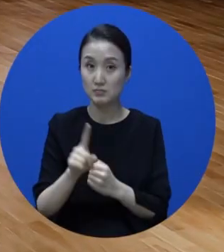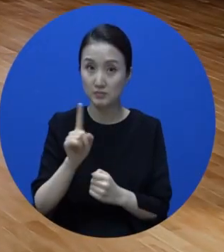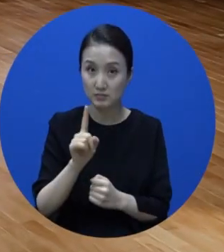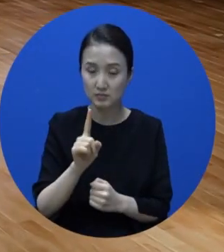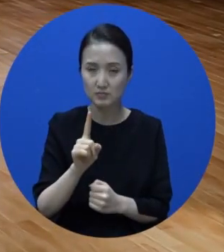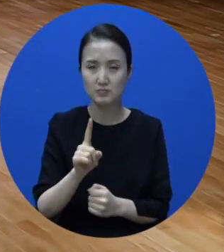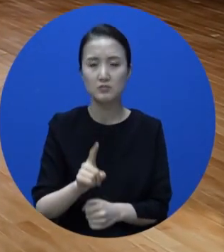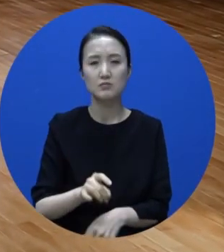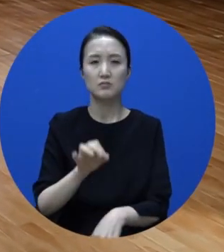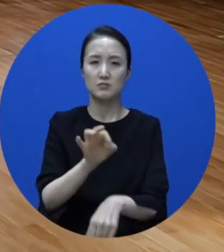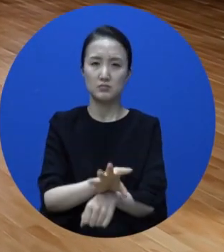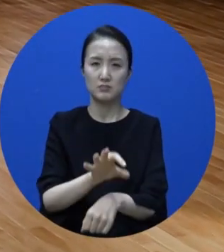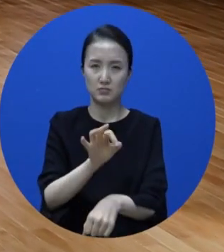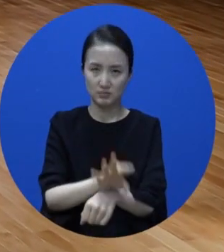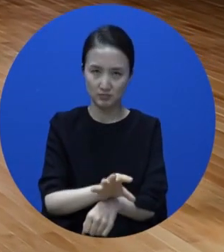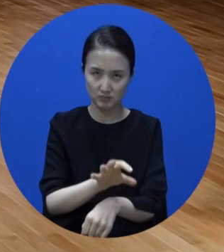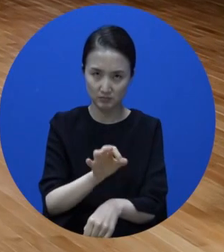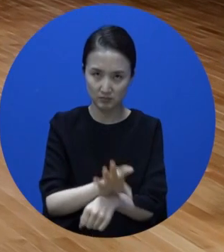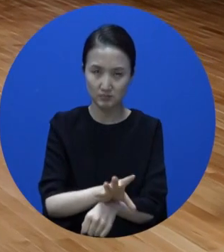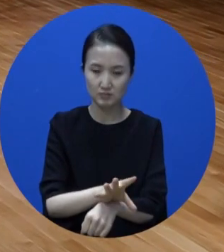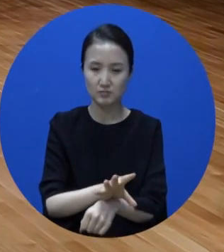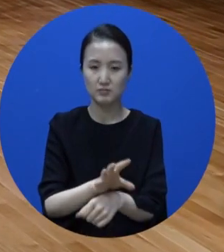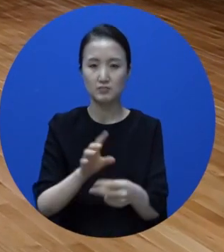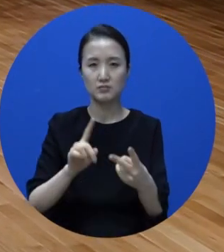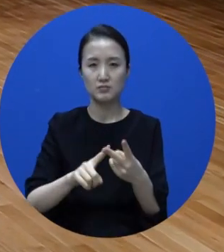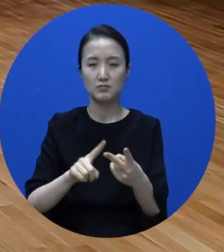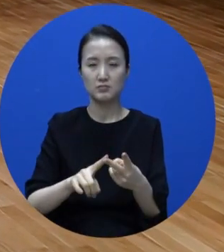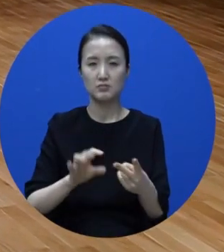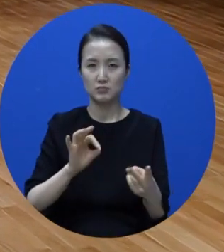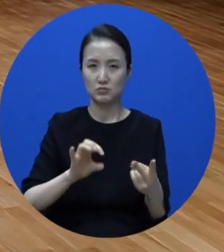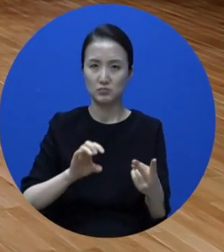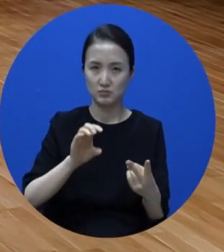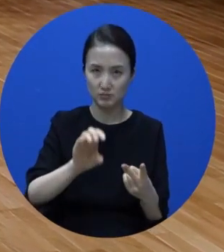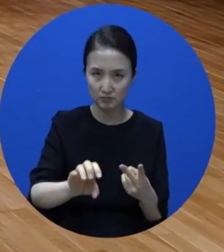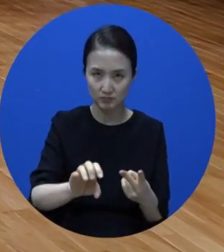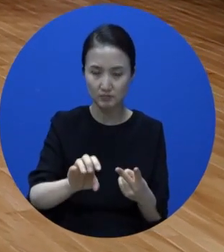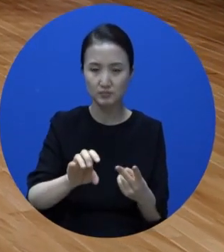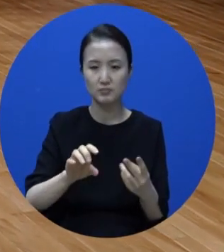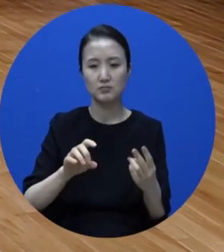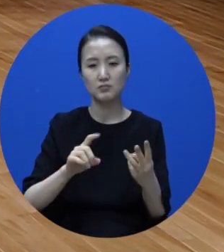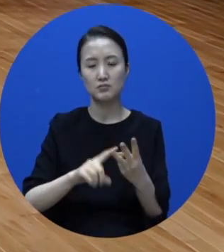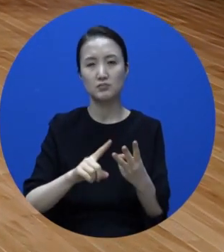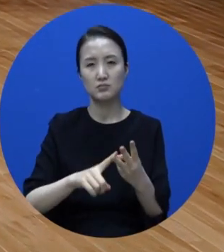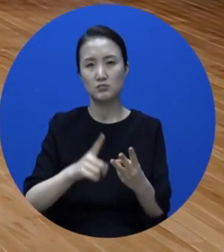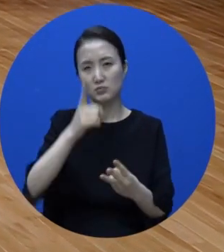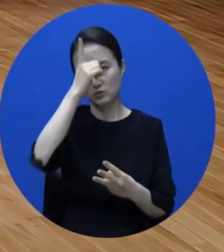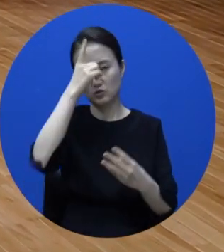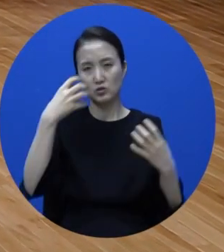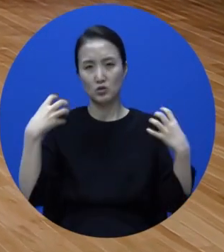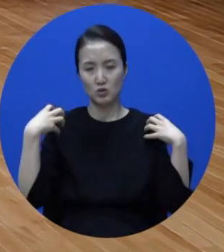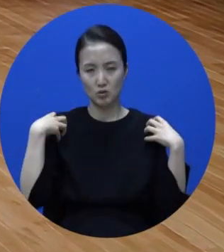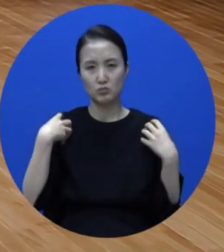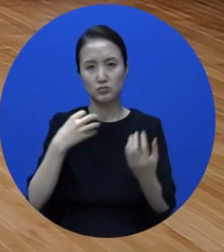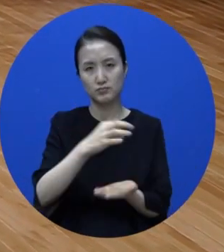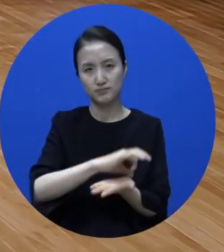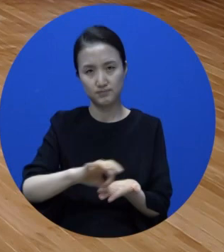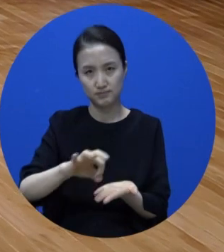첫번째 소비 + 그다음 투정 + 정부지출